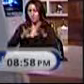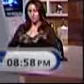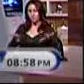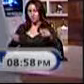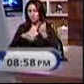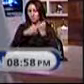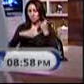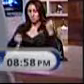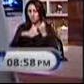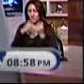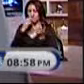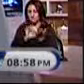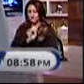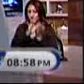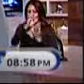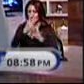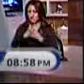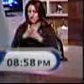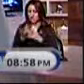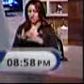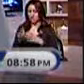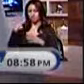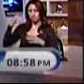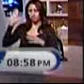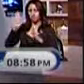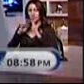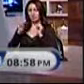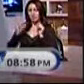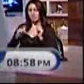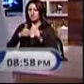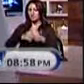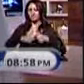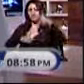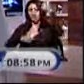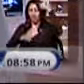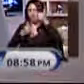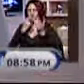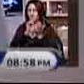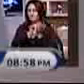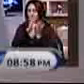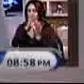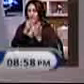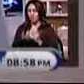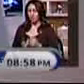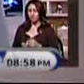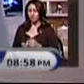اللي المصريات اللي بيرفع اسم مصر في كل حتة. وللأسف دلوقتي برضو جلنا خبر ان